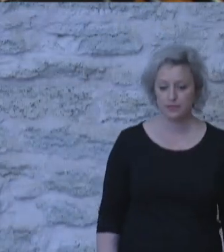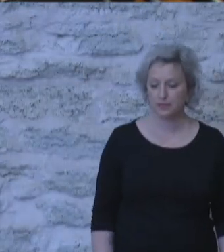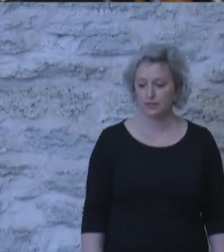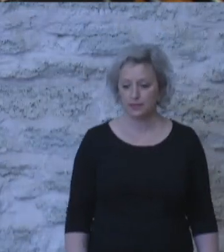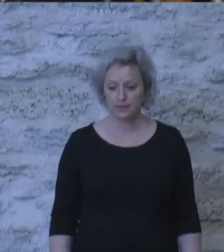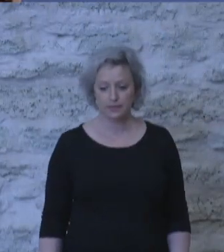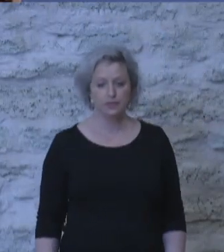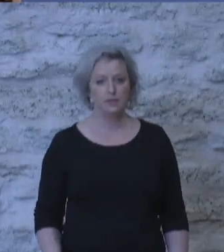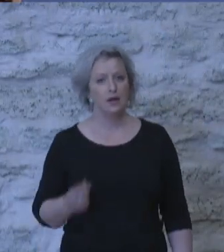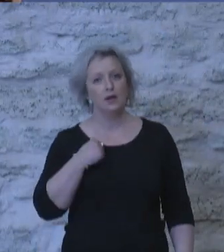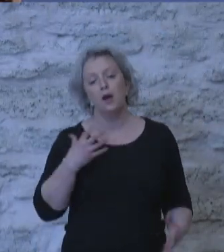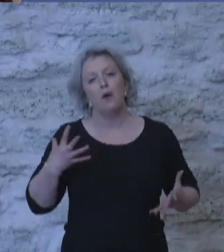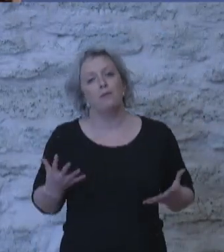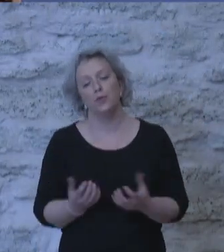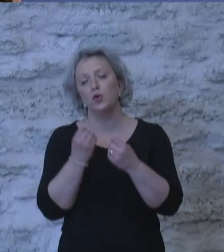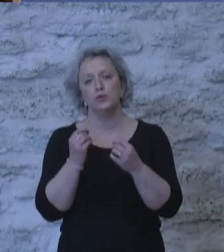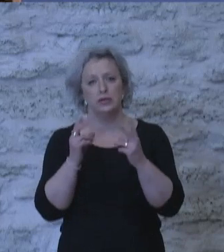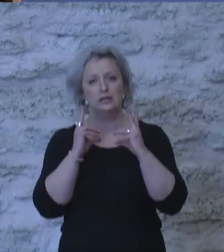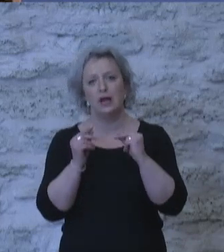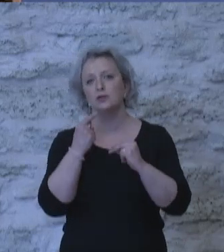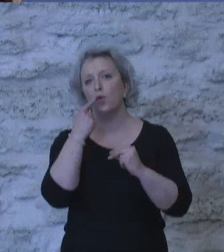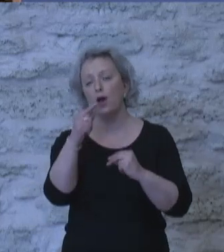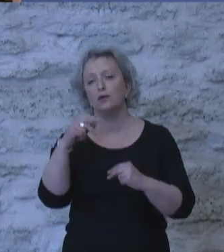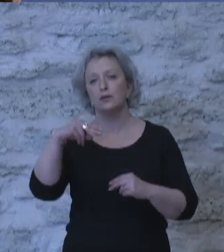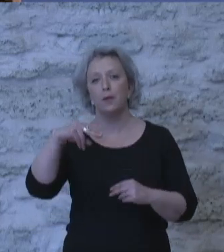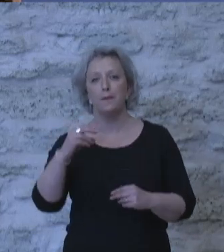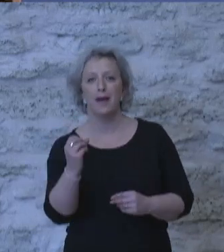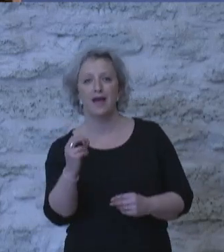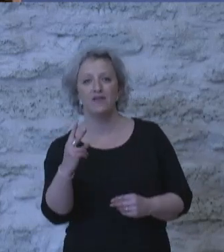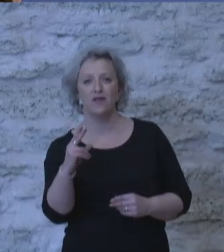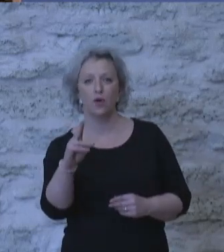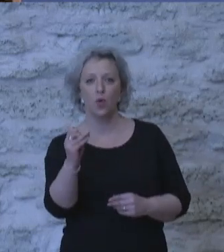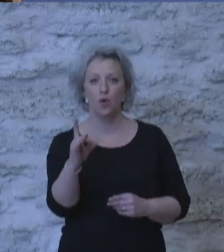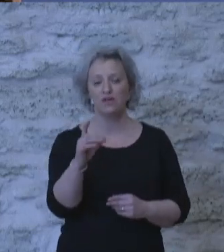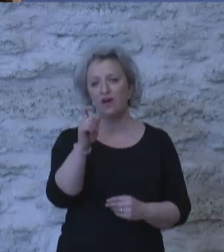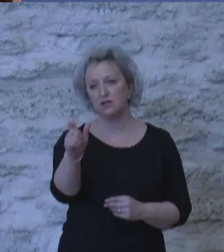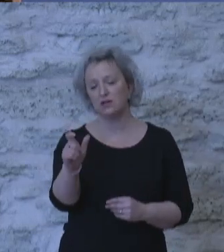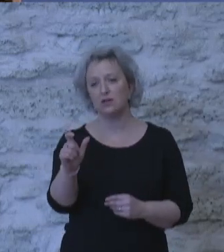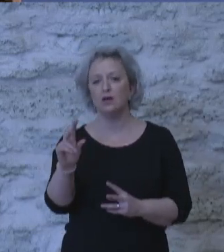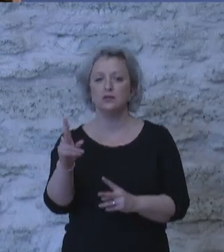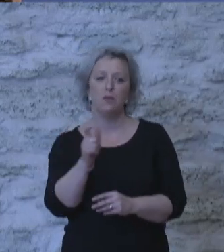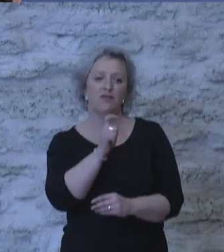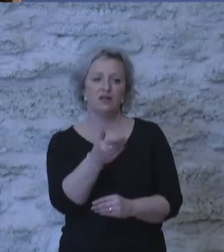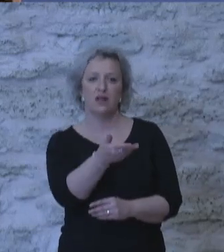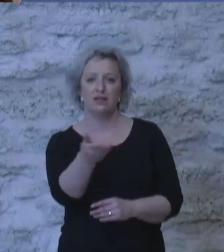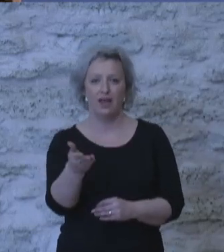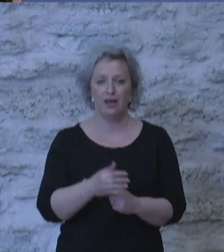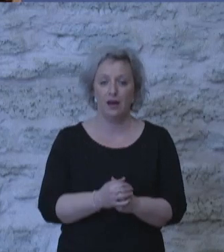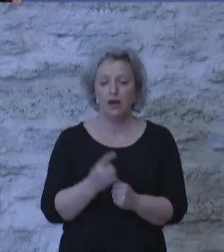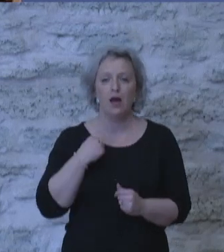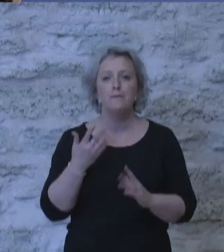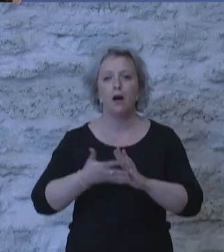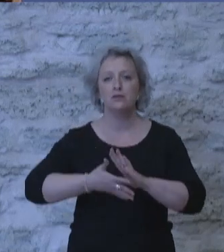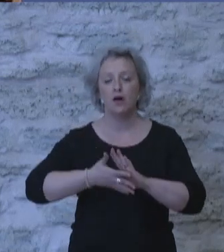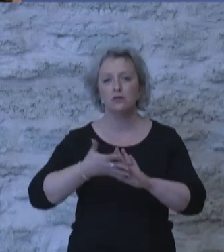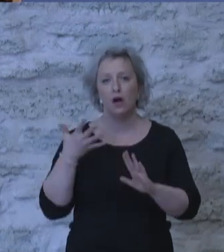Ma püütsin seda ka öelda tõesti Hanna Pehkurile vastates ja vastame teile, et ma saan ju aru, et